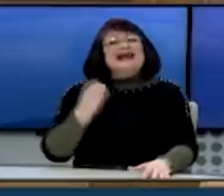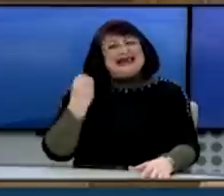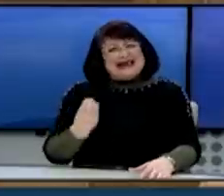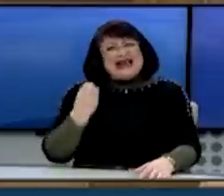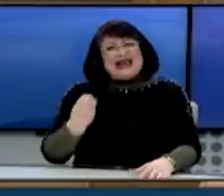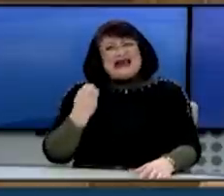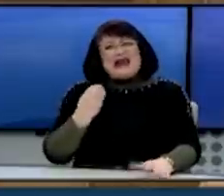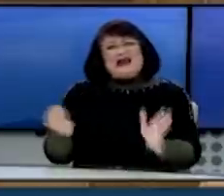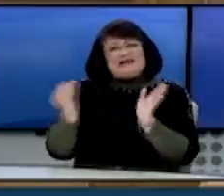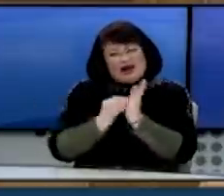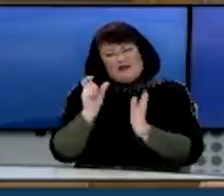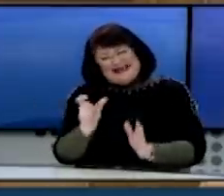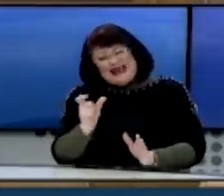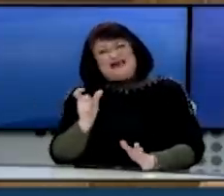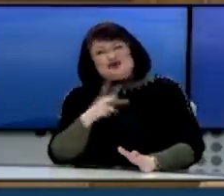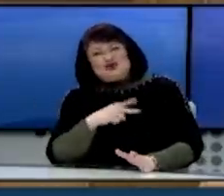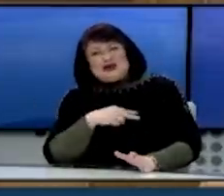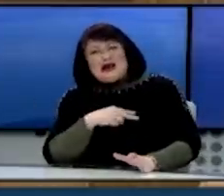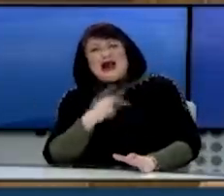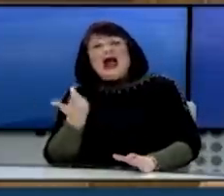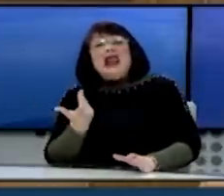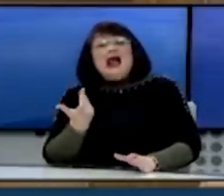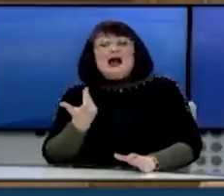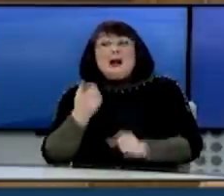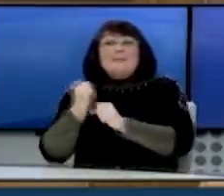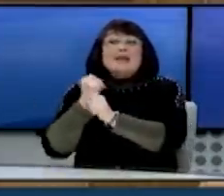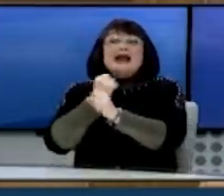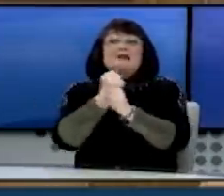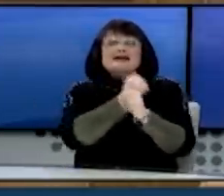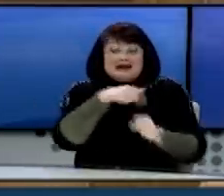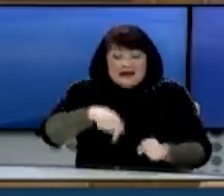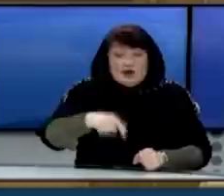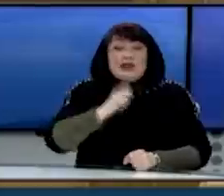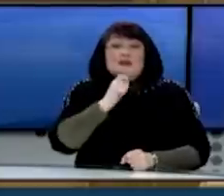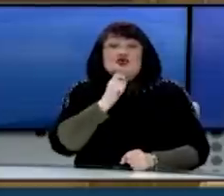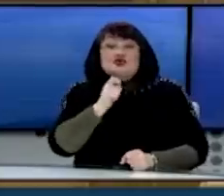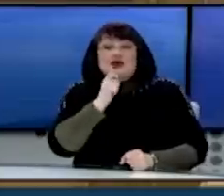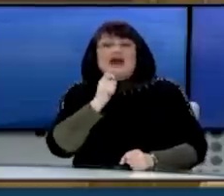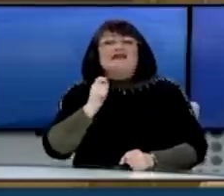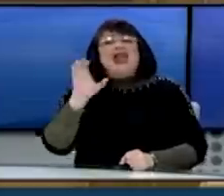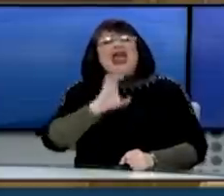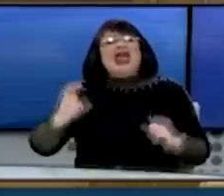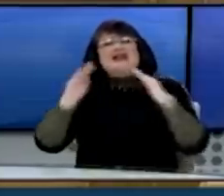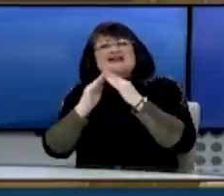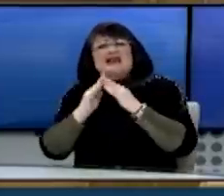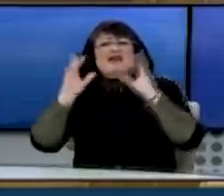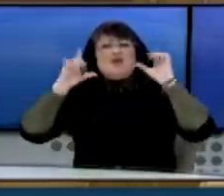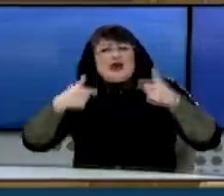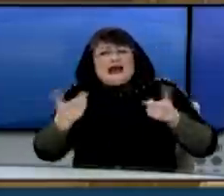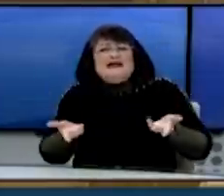προσπερνάμε να τον βάλουμε σωστά, ναι. Αλλά οι εγχώριοι επαγγελματίες δημοσιογράφοι και της Εστίας και της